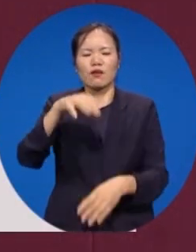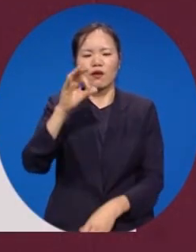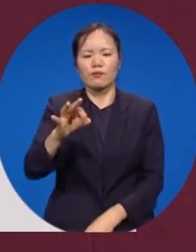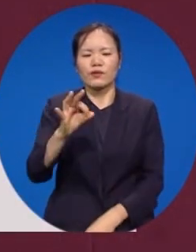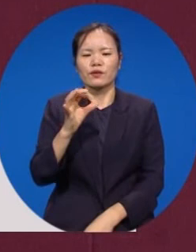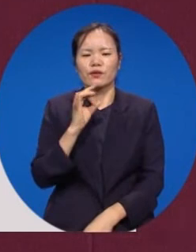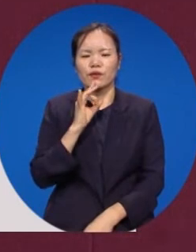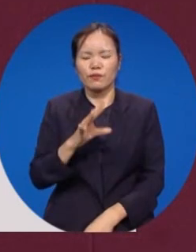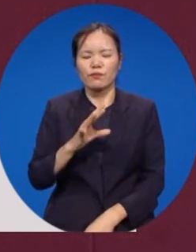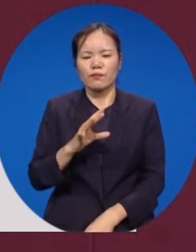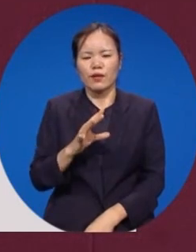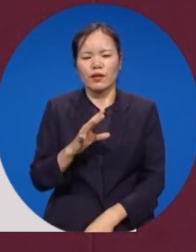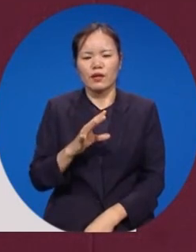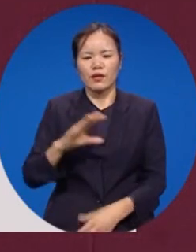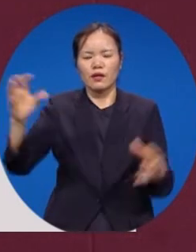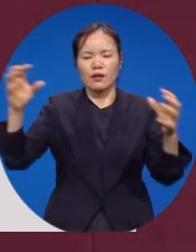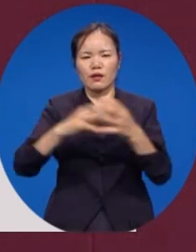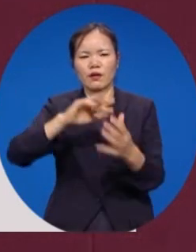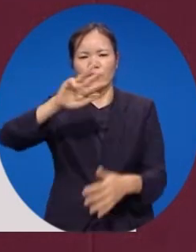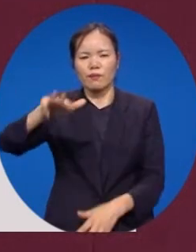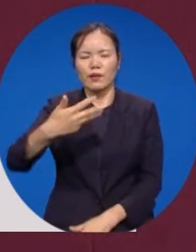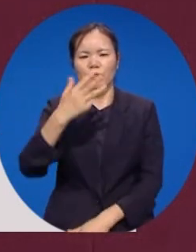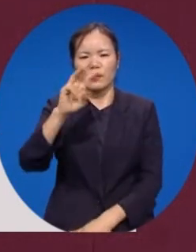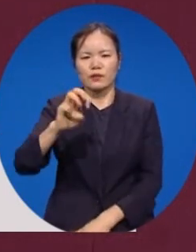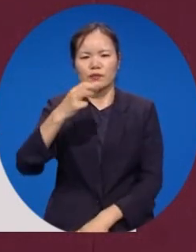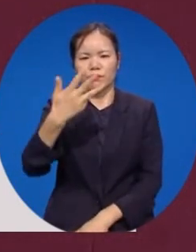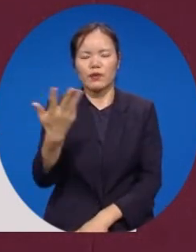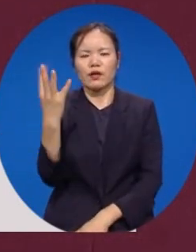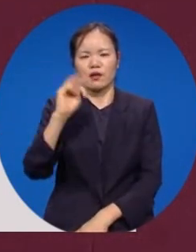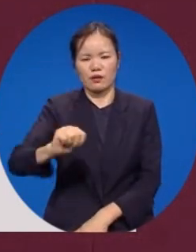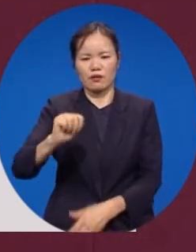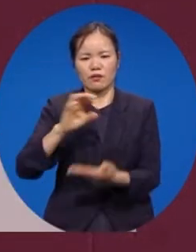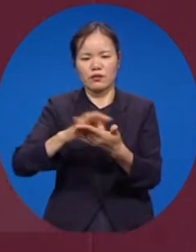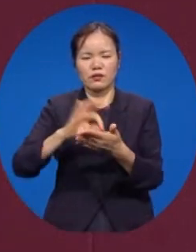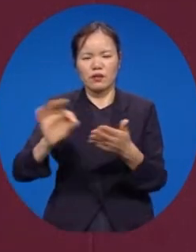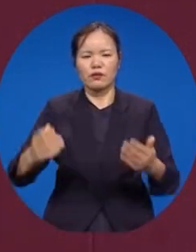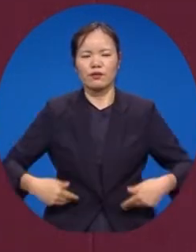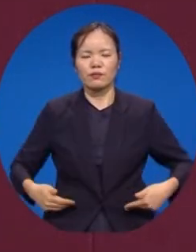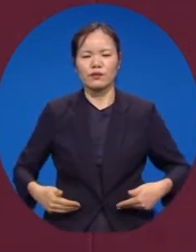비용만 무려 838억 원이 들게 생겼습니다.